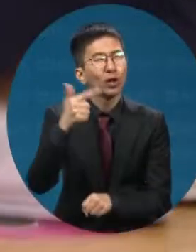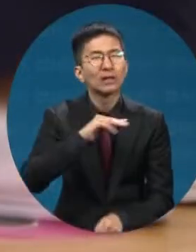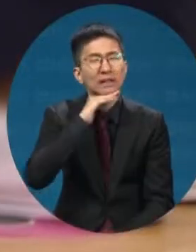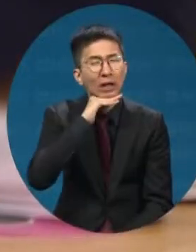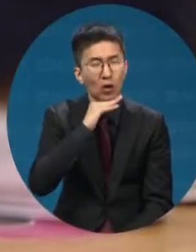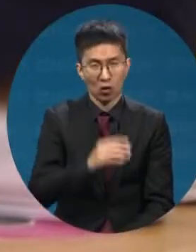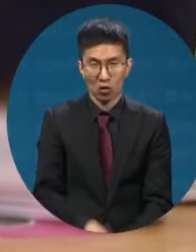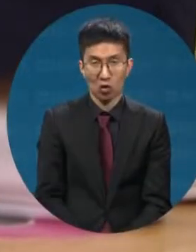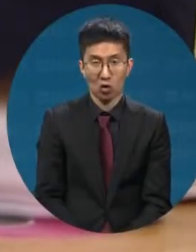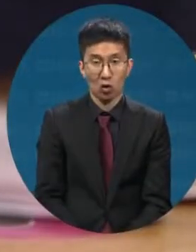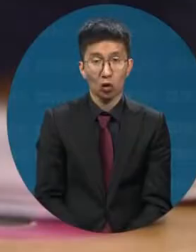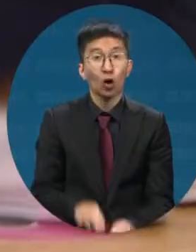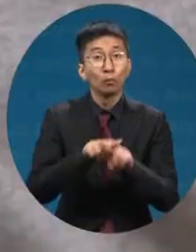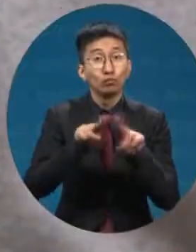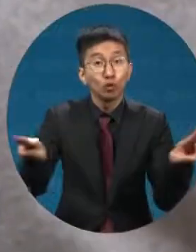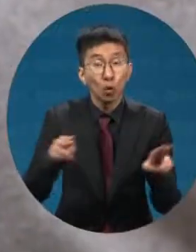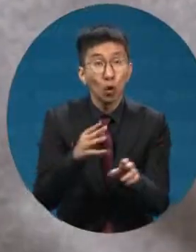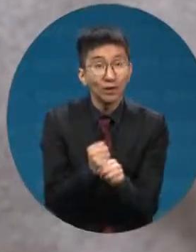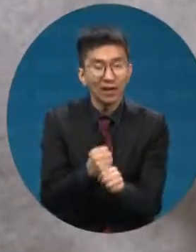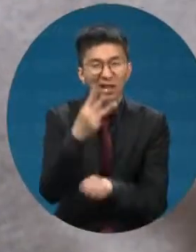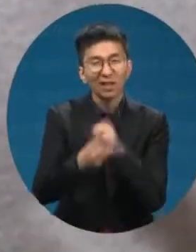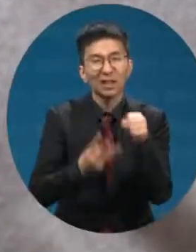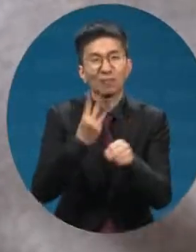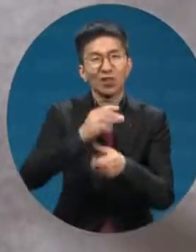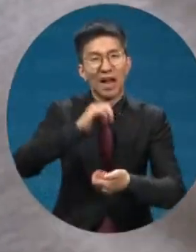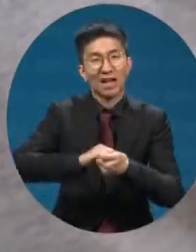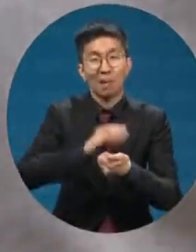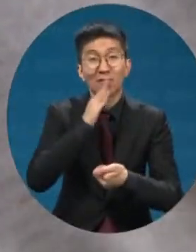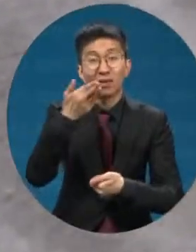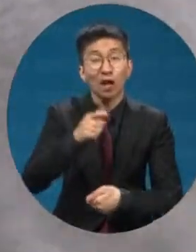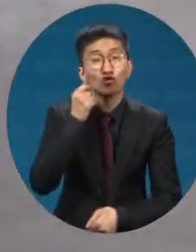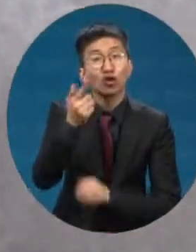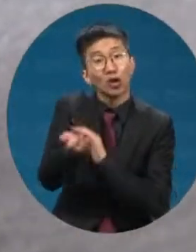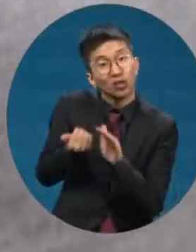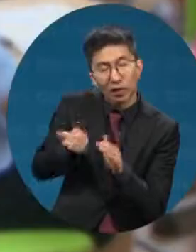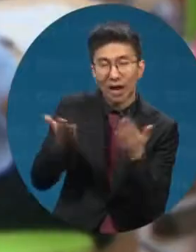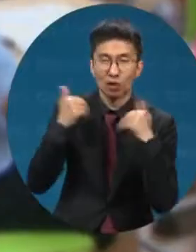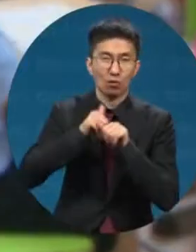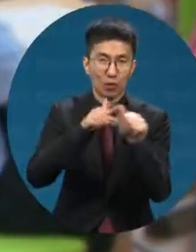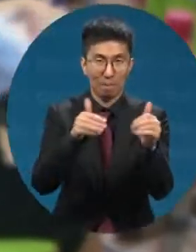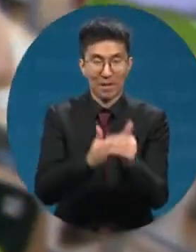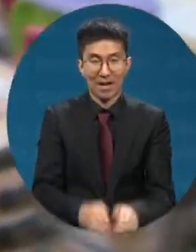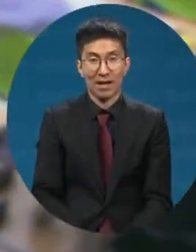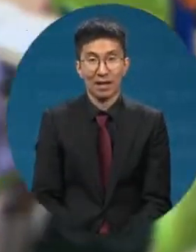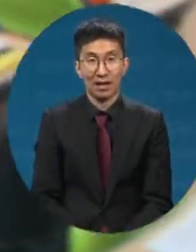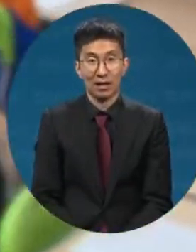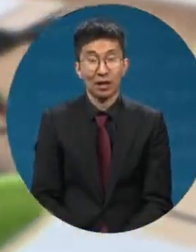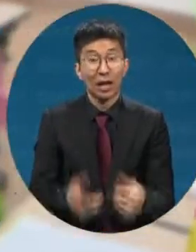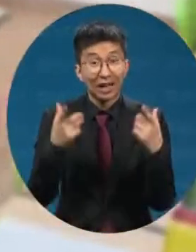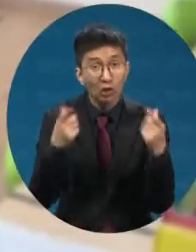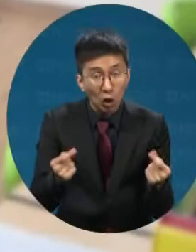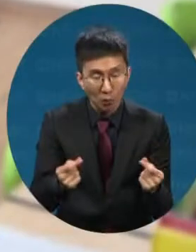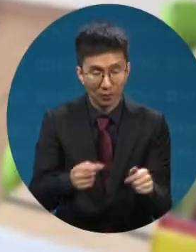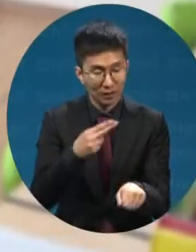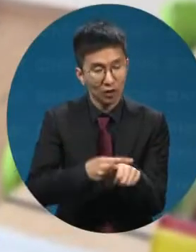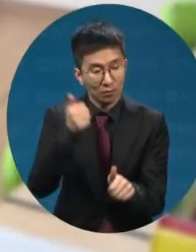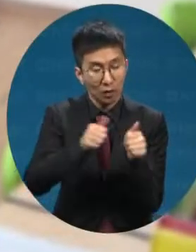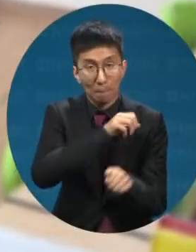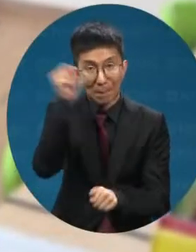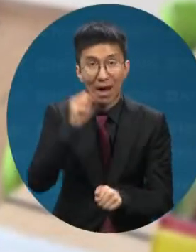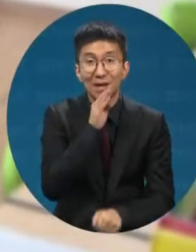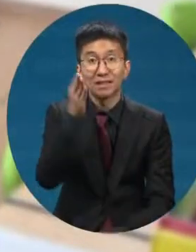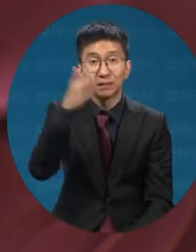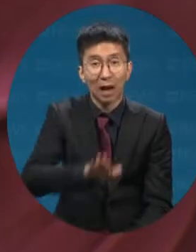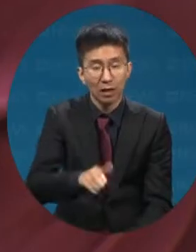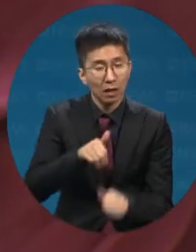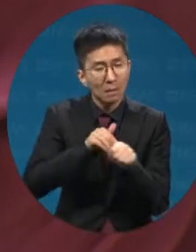합격이 무효 처리되는 시효인 3년을 불과 6개월 앞두고 발령을 받은 겁니다 이처럼 임용시험에 합격하고도